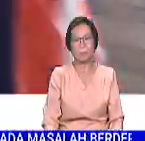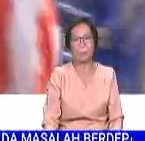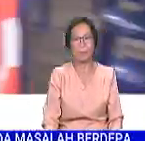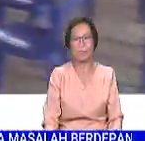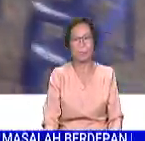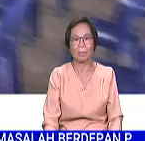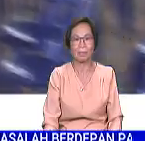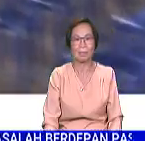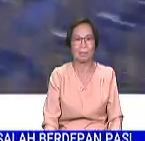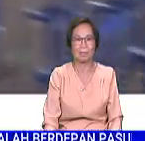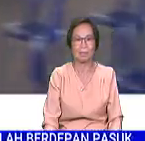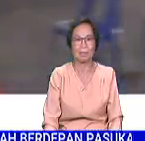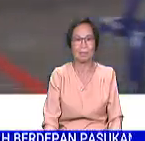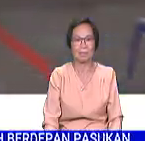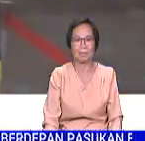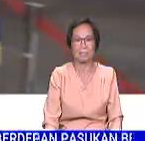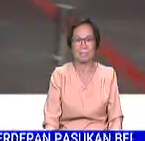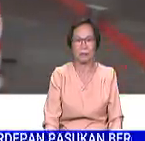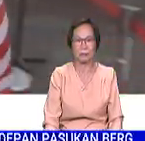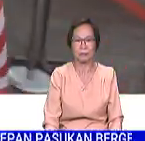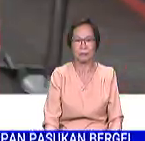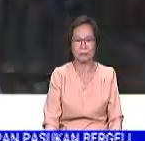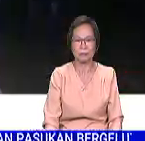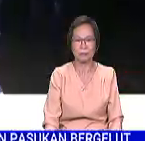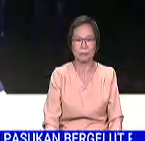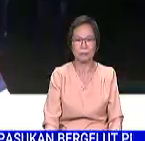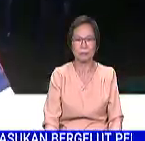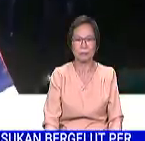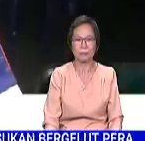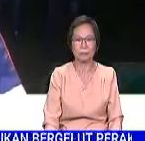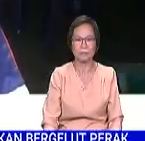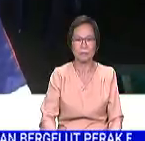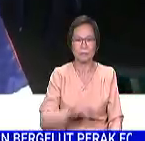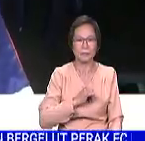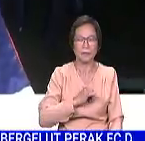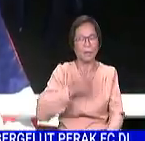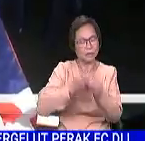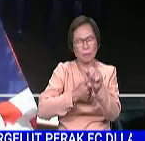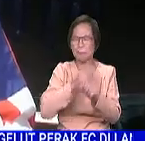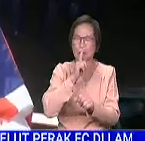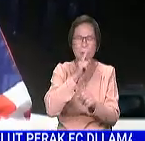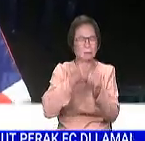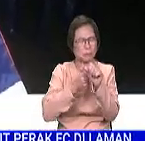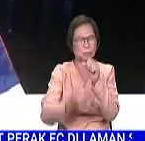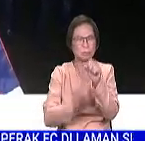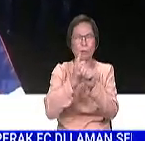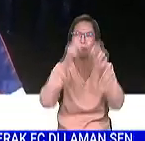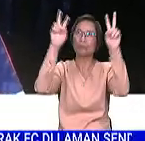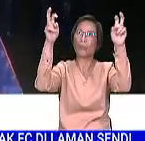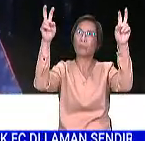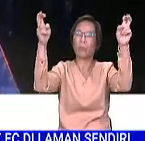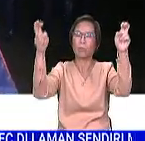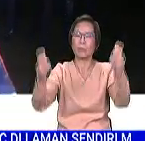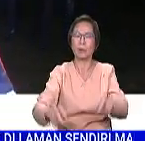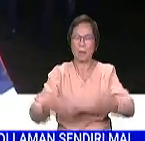hai hai Halo saya Lukman pada tahun Saya bosan makan lalu memang